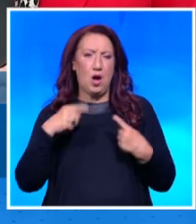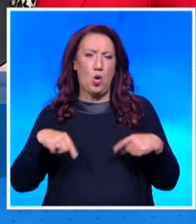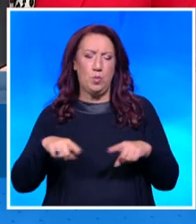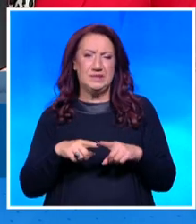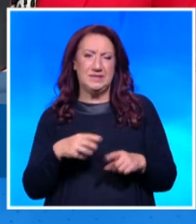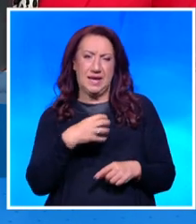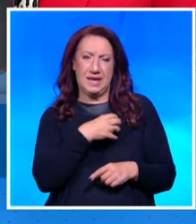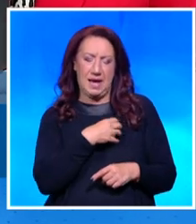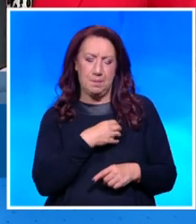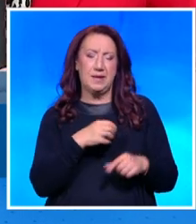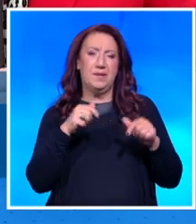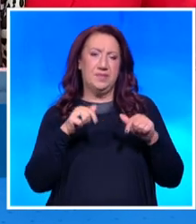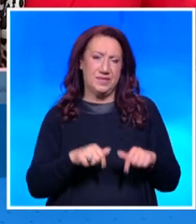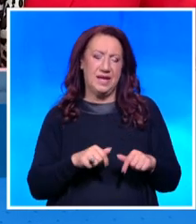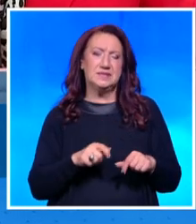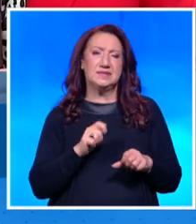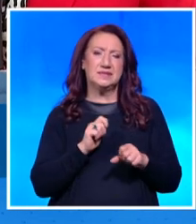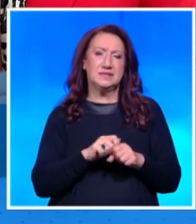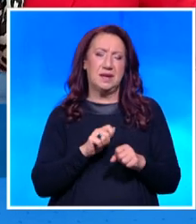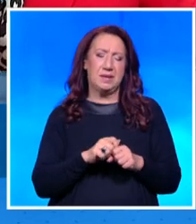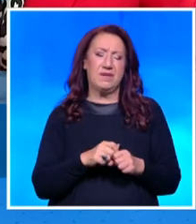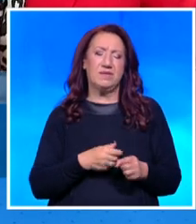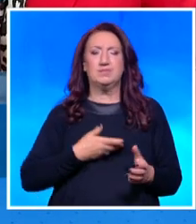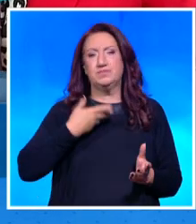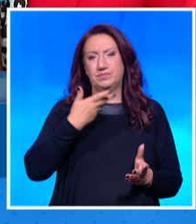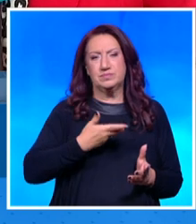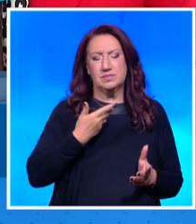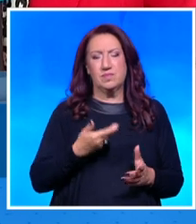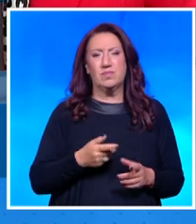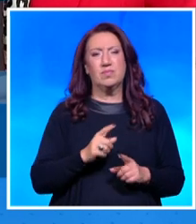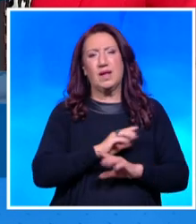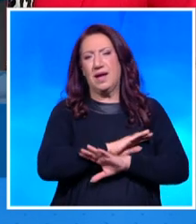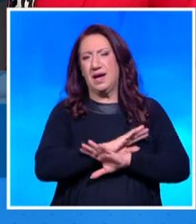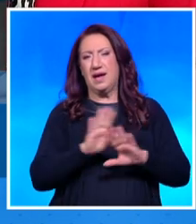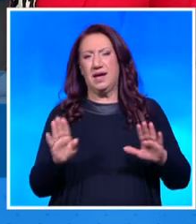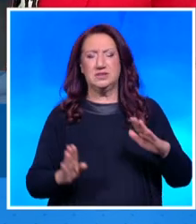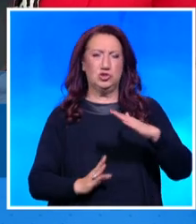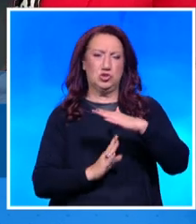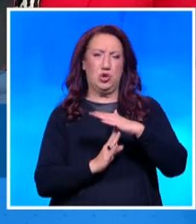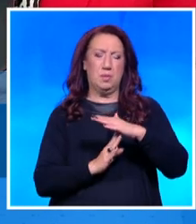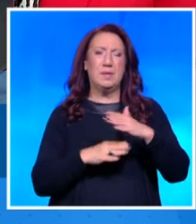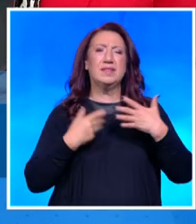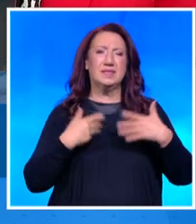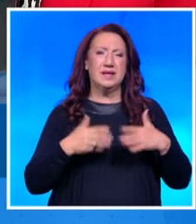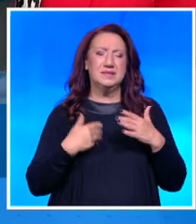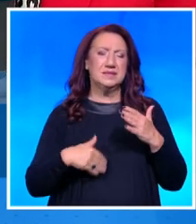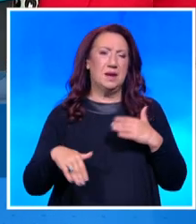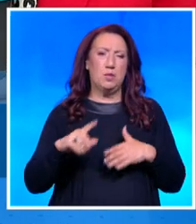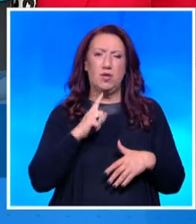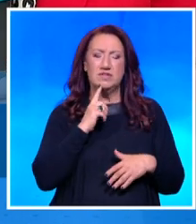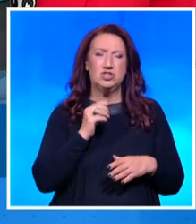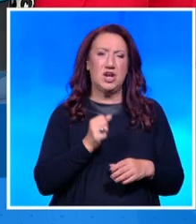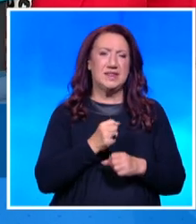ГЕРБ, а днес направи такова волеизявление, че няма повече да бъде депутат, нито член